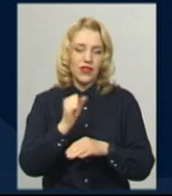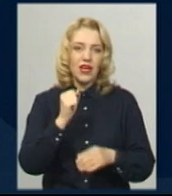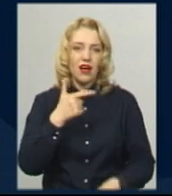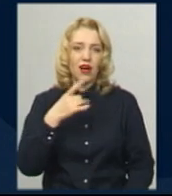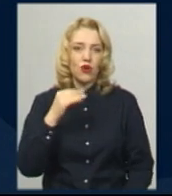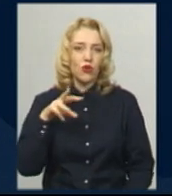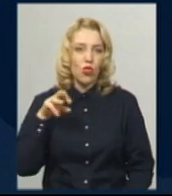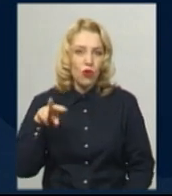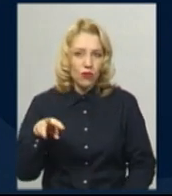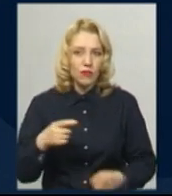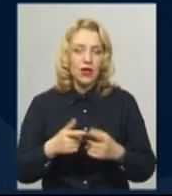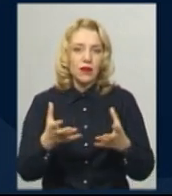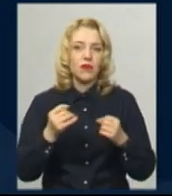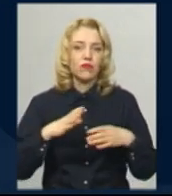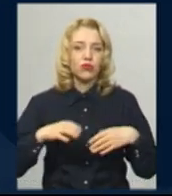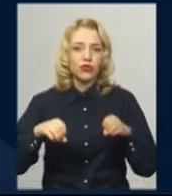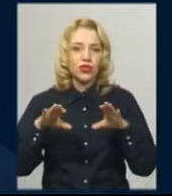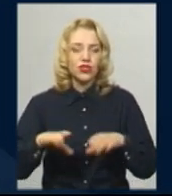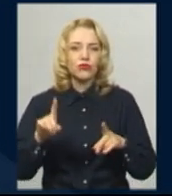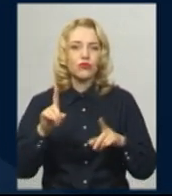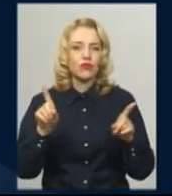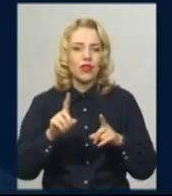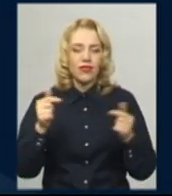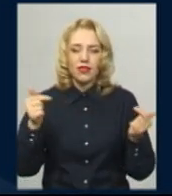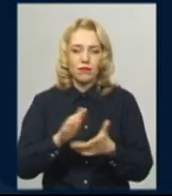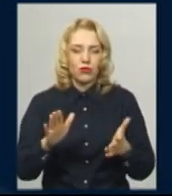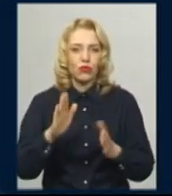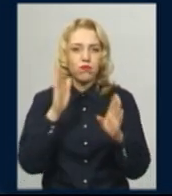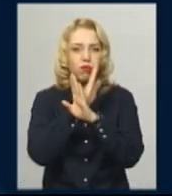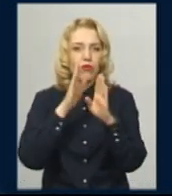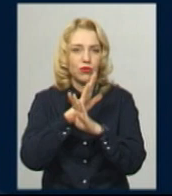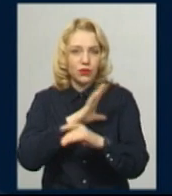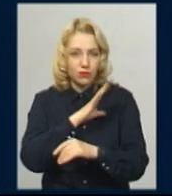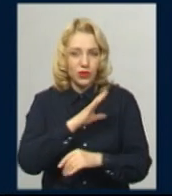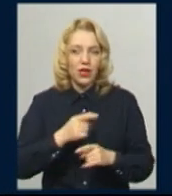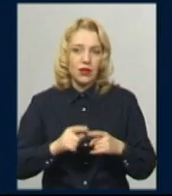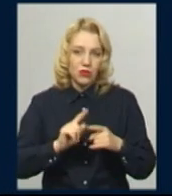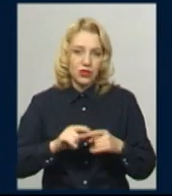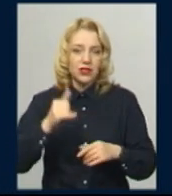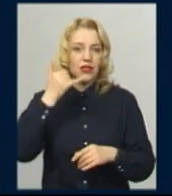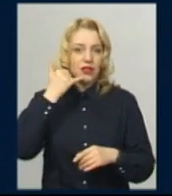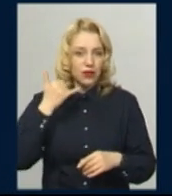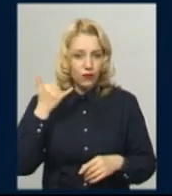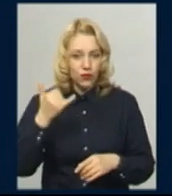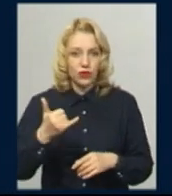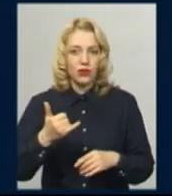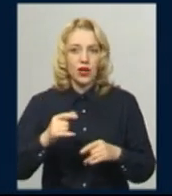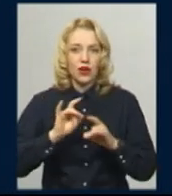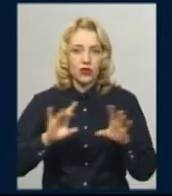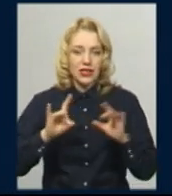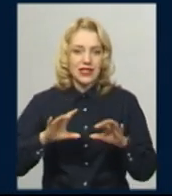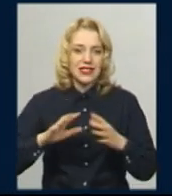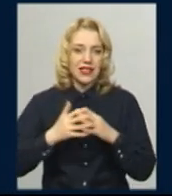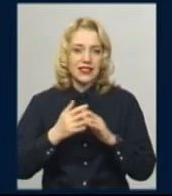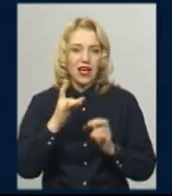з неналежними погодними умовами, низькою температурою. Про це в телефонному режимі агроном повідомив селу голова сільської